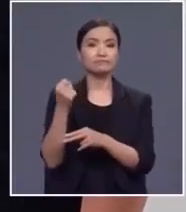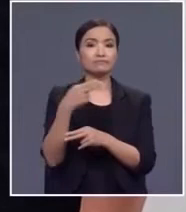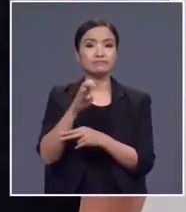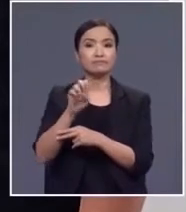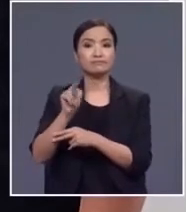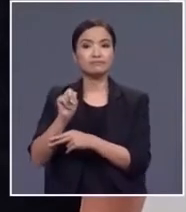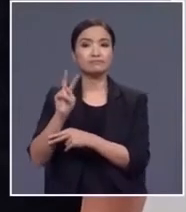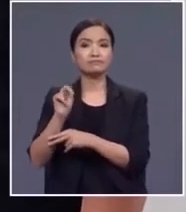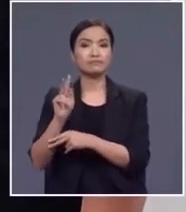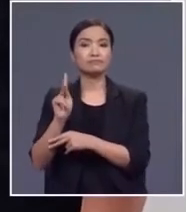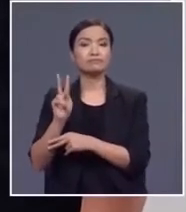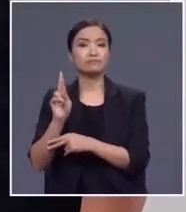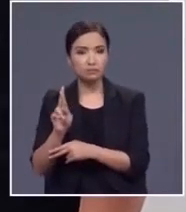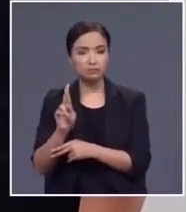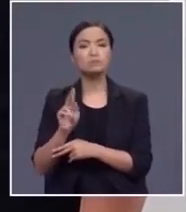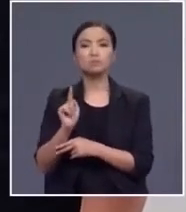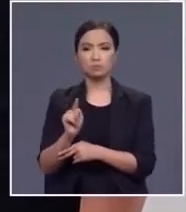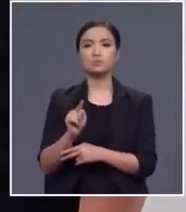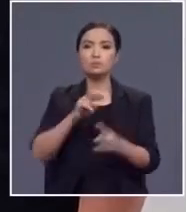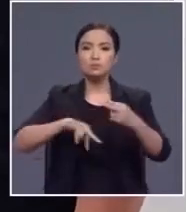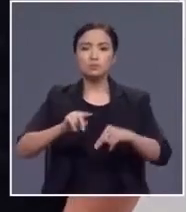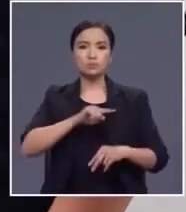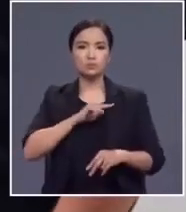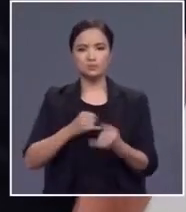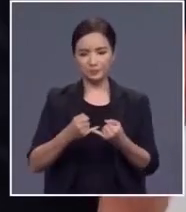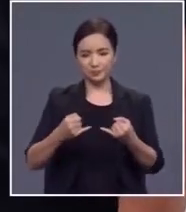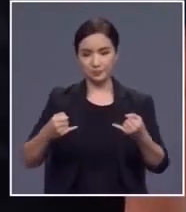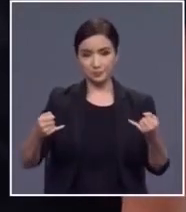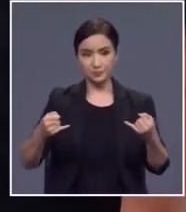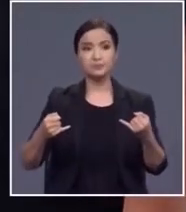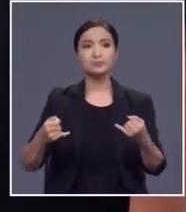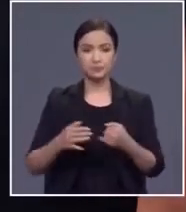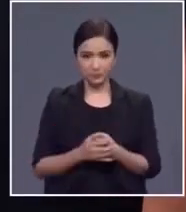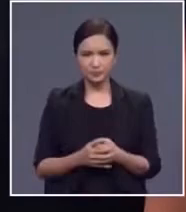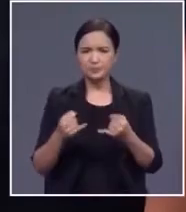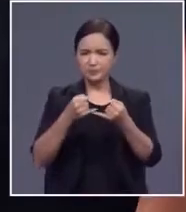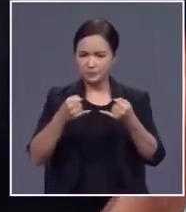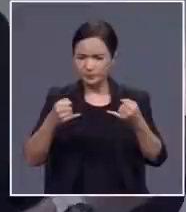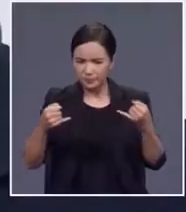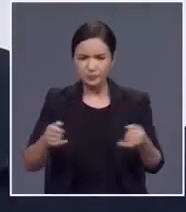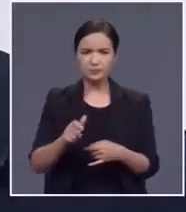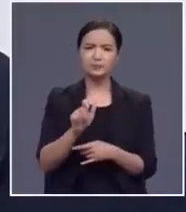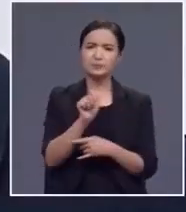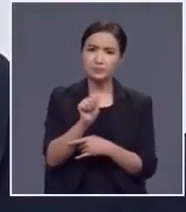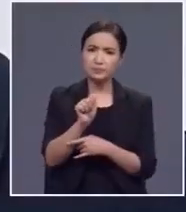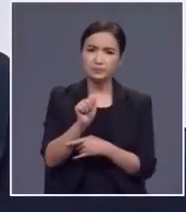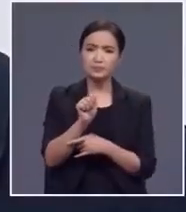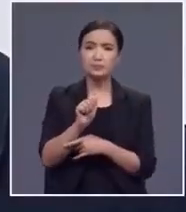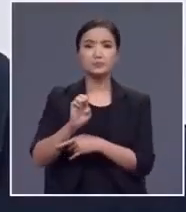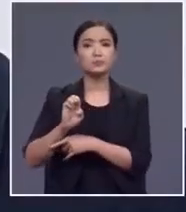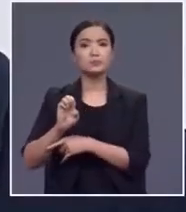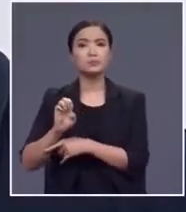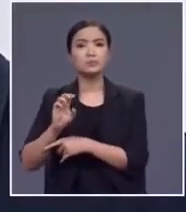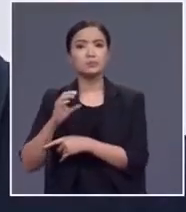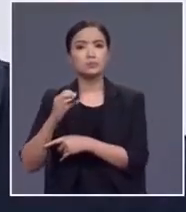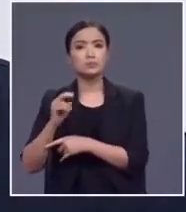างประเทศที่จังหวัดสตูลแห่งนี้นะครับคุณธีรกรครับคำว่า AAE1 เนี่ยมันคืออะไรครับ คือ AE1 เนี่ยเป็นระบบเคเบิลใต้น้ำระ